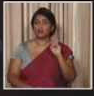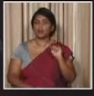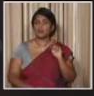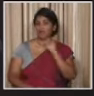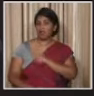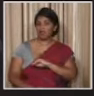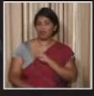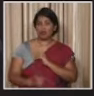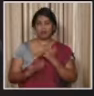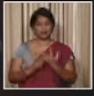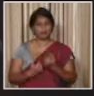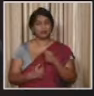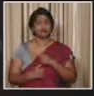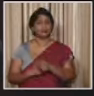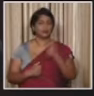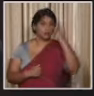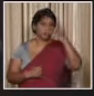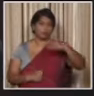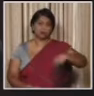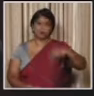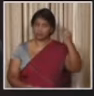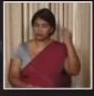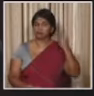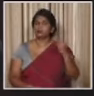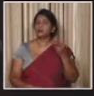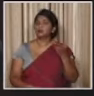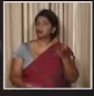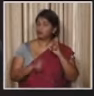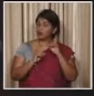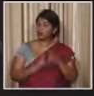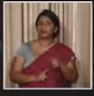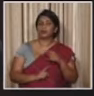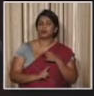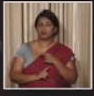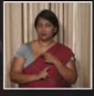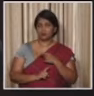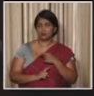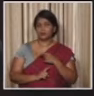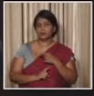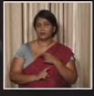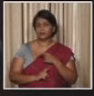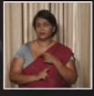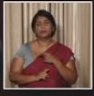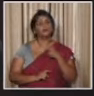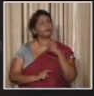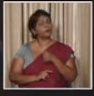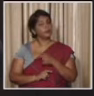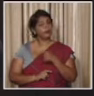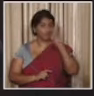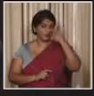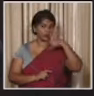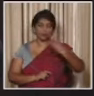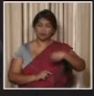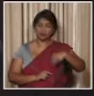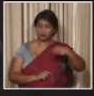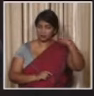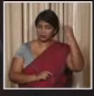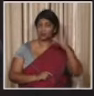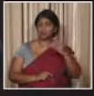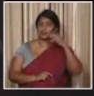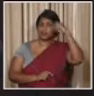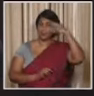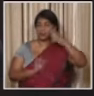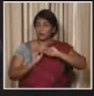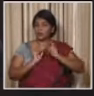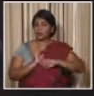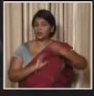120ක් ලාභ උපයනවා මේ ඉන්ධන මිල වැඩි කරලා. ඉතින් ඒගොල්ලෝ අර මේ ඉන්ධන මිල වැඩි කරනකොට විදුලි බිල